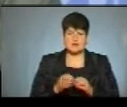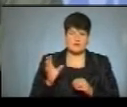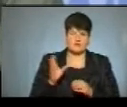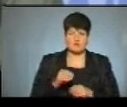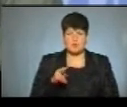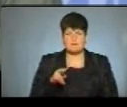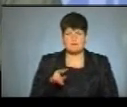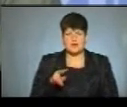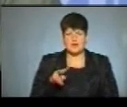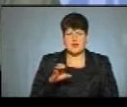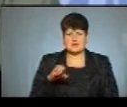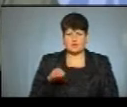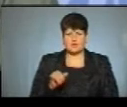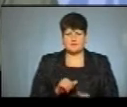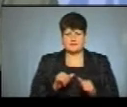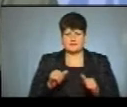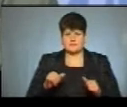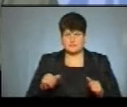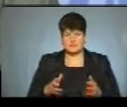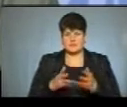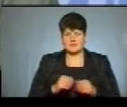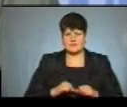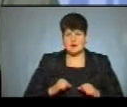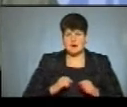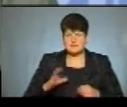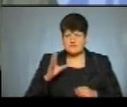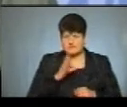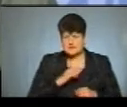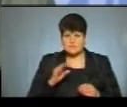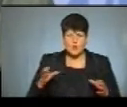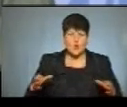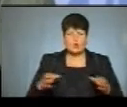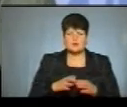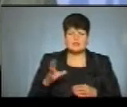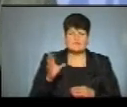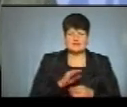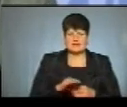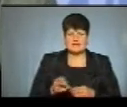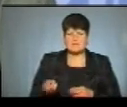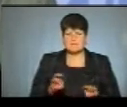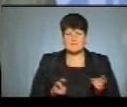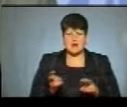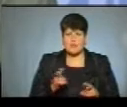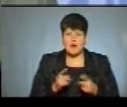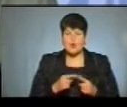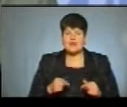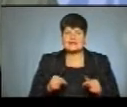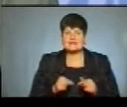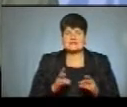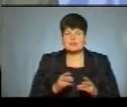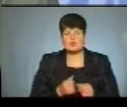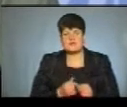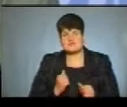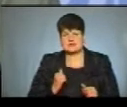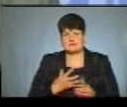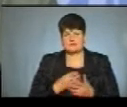Так, ми ростемо доволі кількісно. Ми намагаємося встигнути охопити всіх дітей, які до нас приходять, але організаційно ми відстаємо у